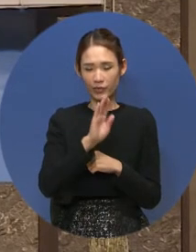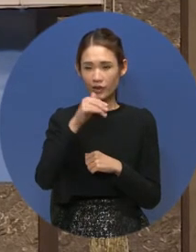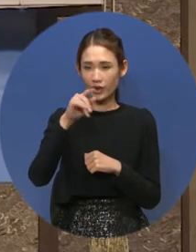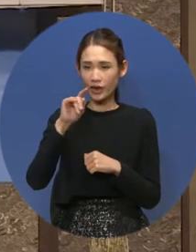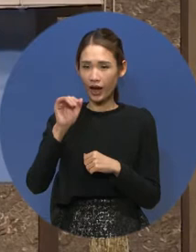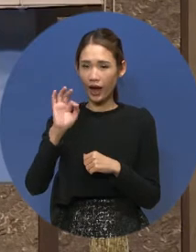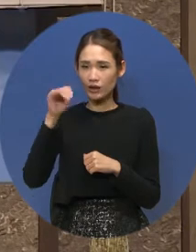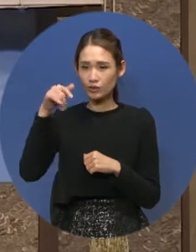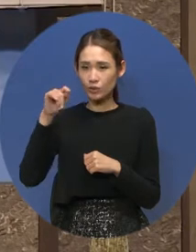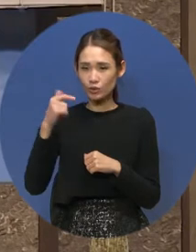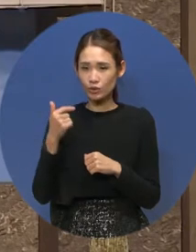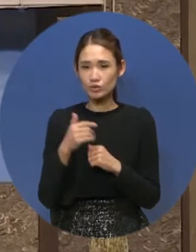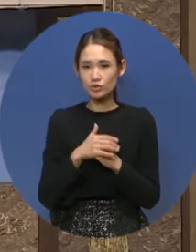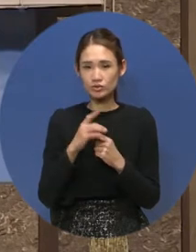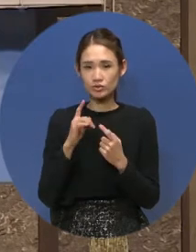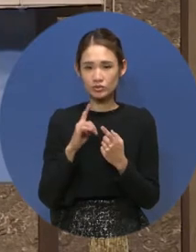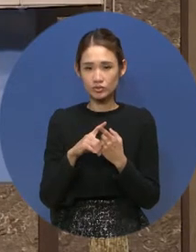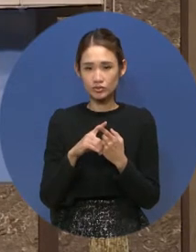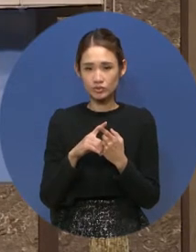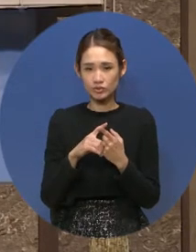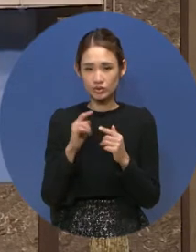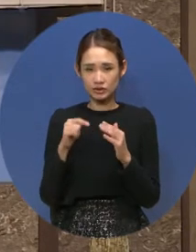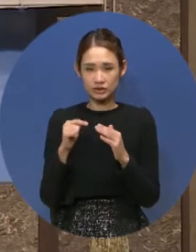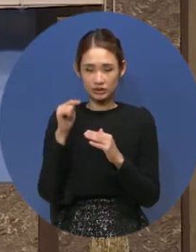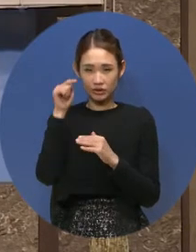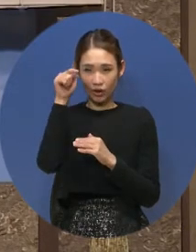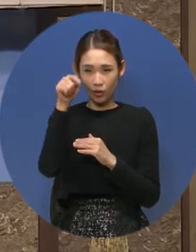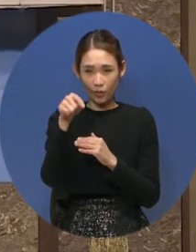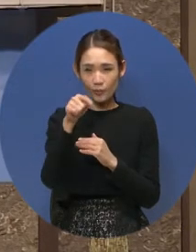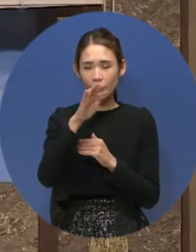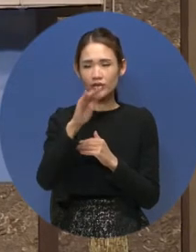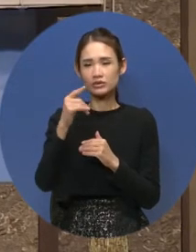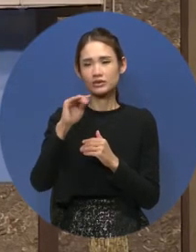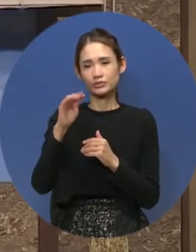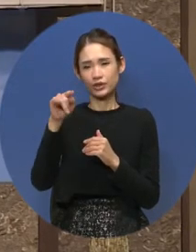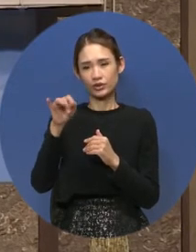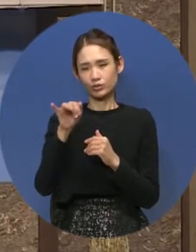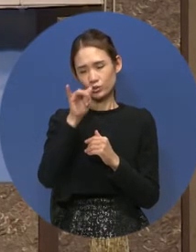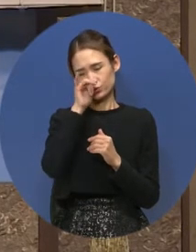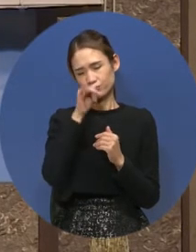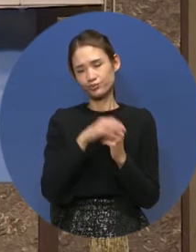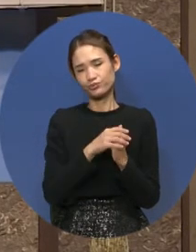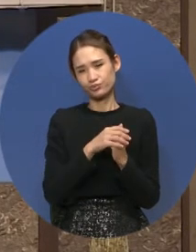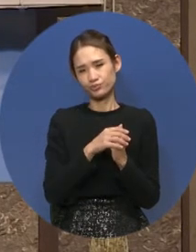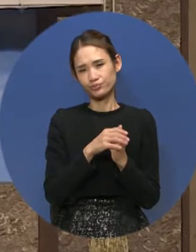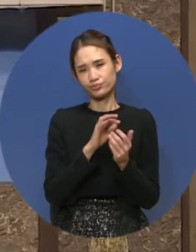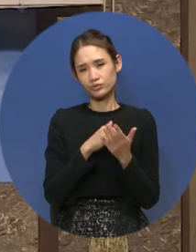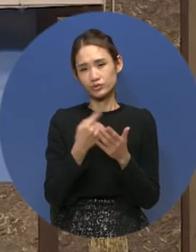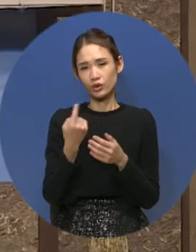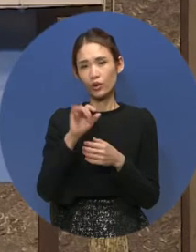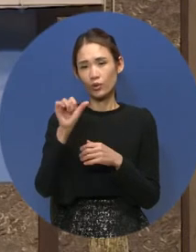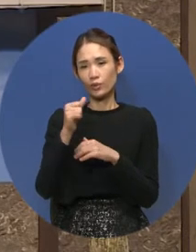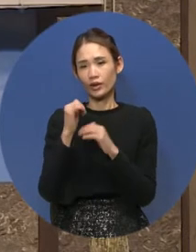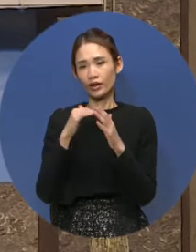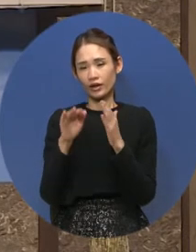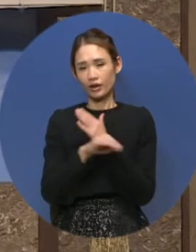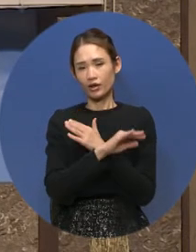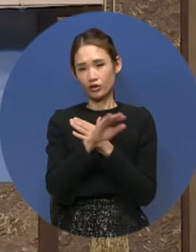부분인데요. 여기에는 쪽방촌 건너편에 집창촌이 있습니다. 네. 이 부분에 대해서는 1,500여 가구의